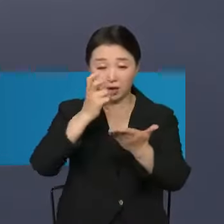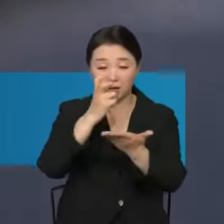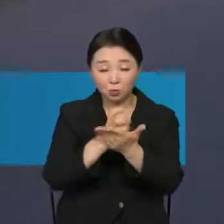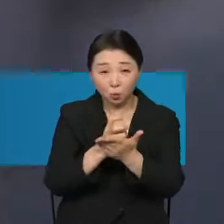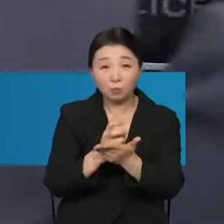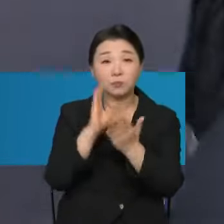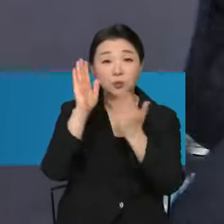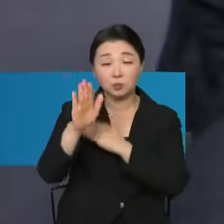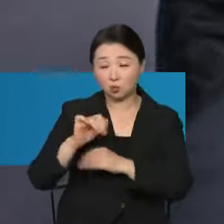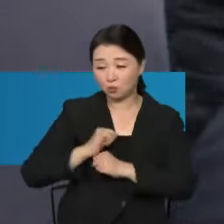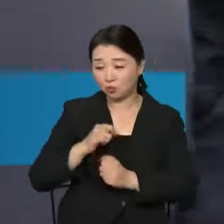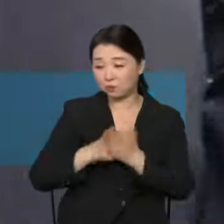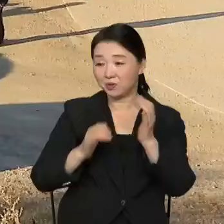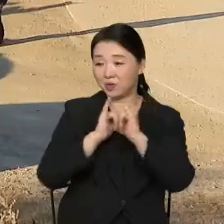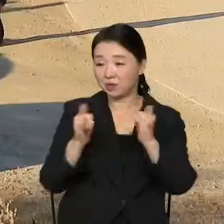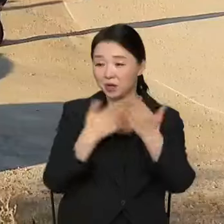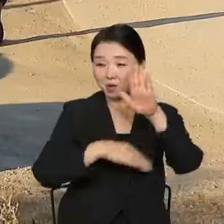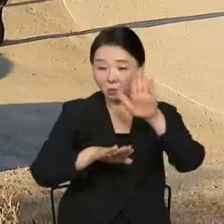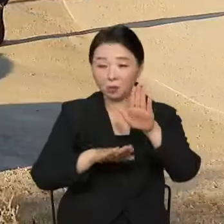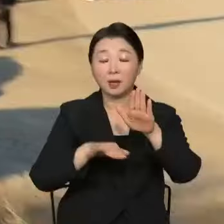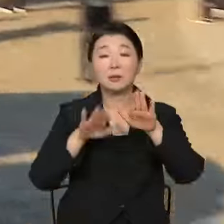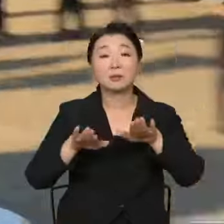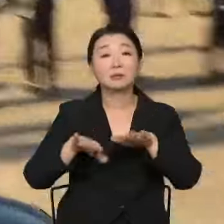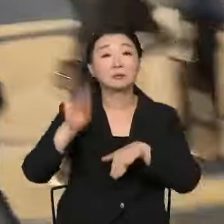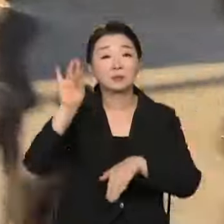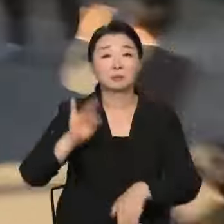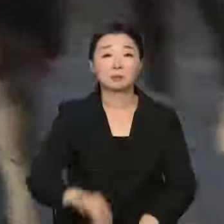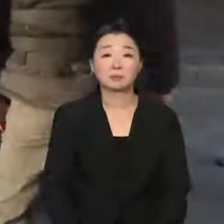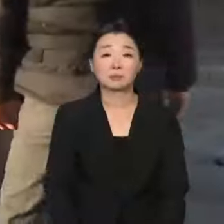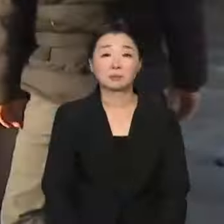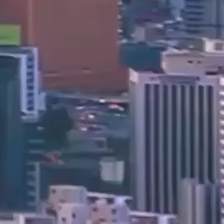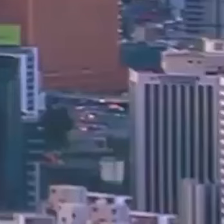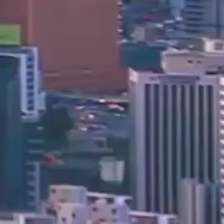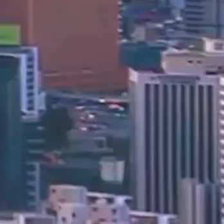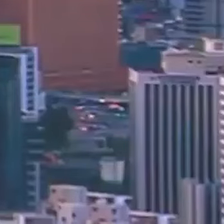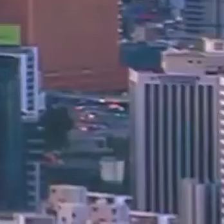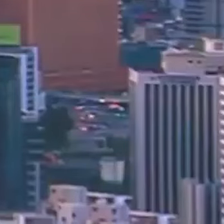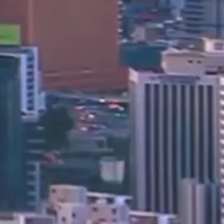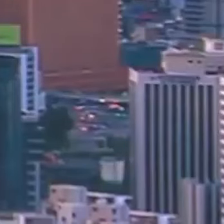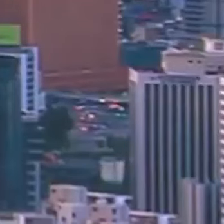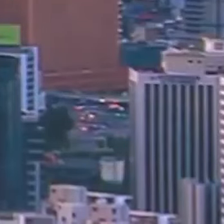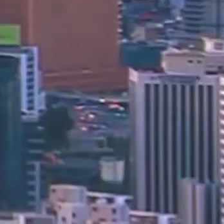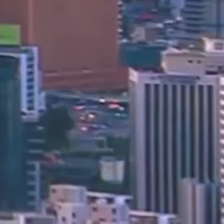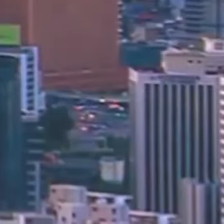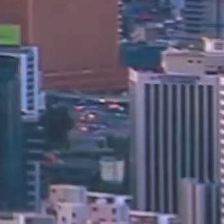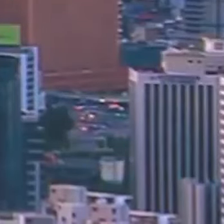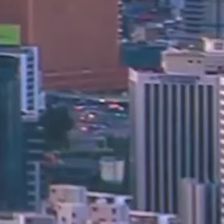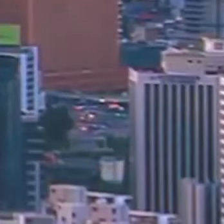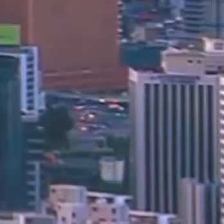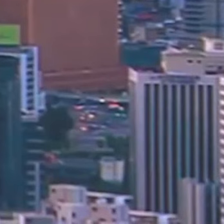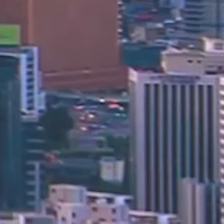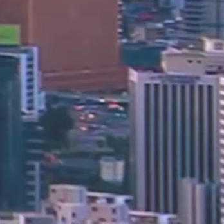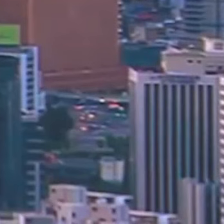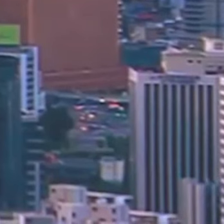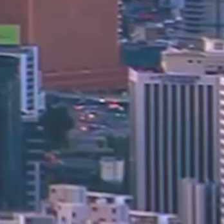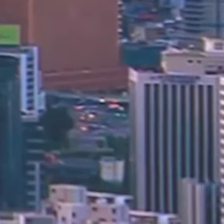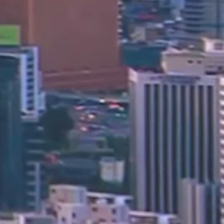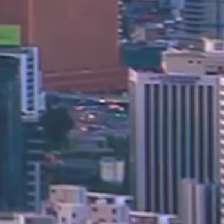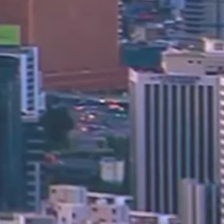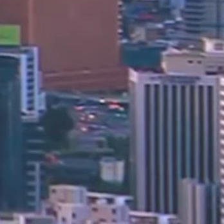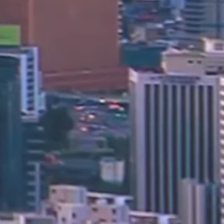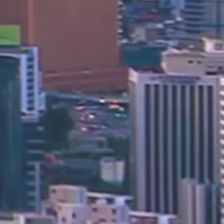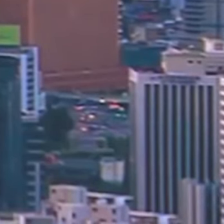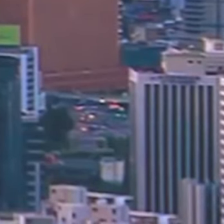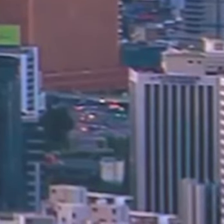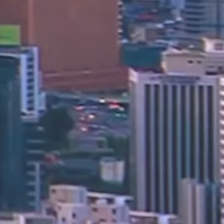군인신분 피자의 신상이 공개된 건 양가 처음입니다 아침의 커 정입니다 이기사 가장